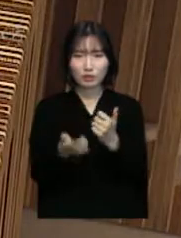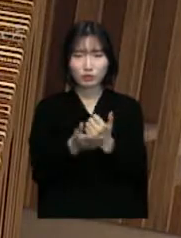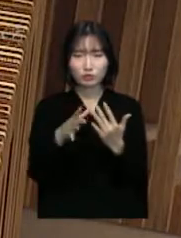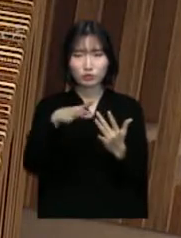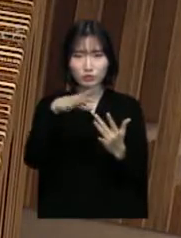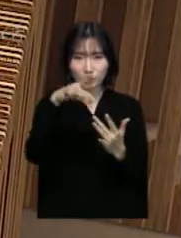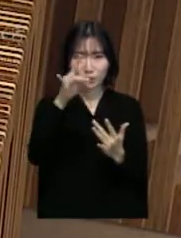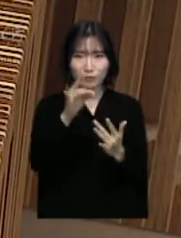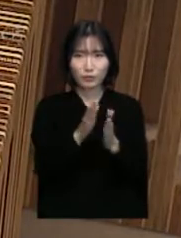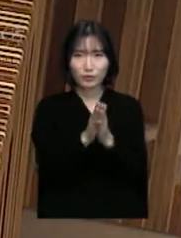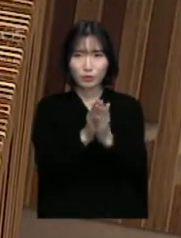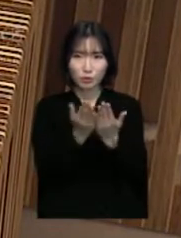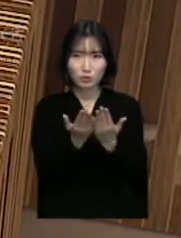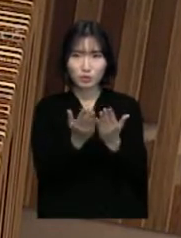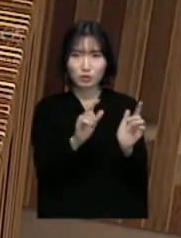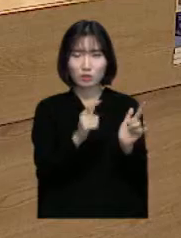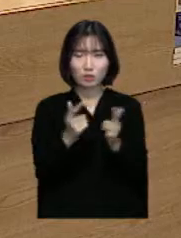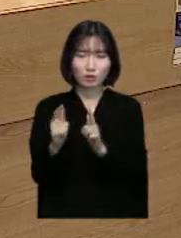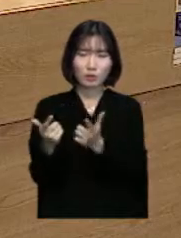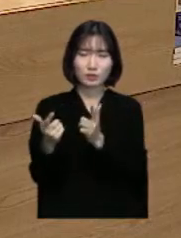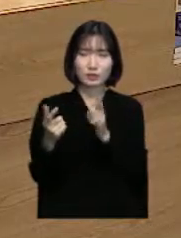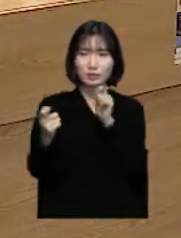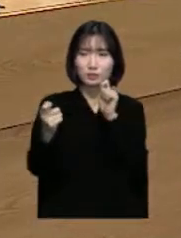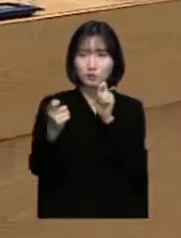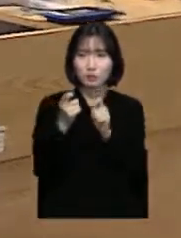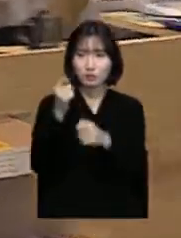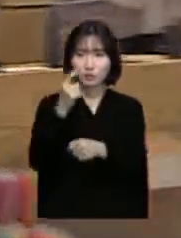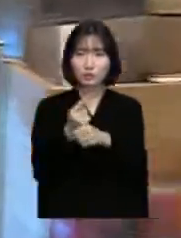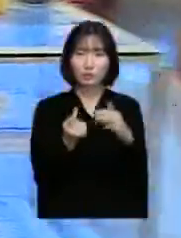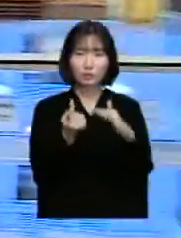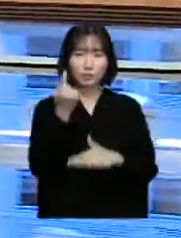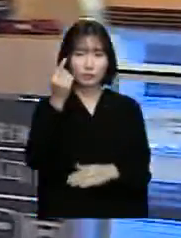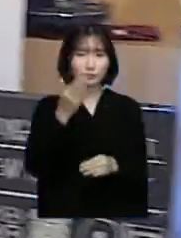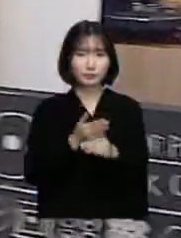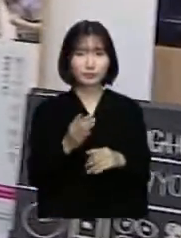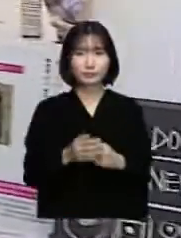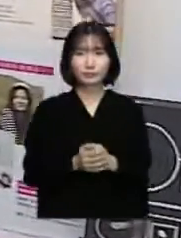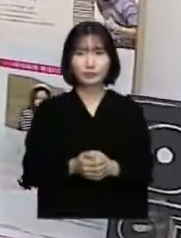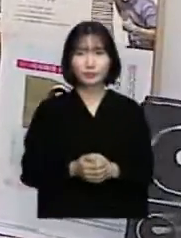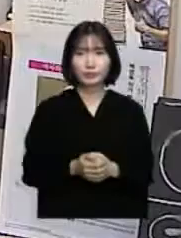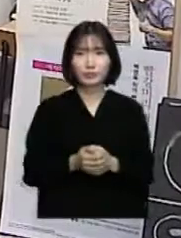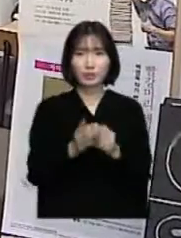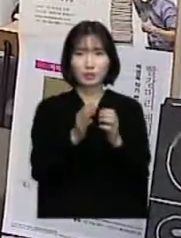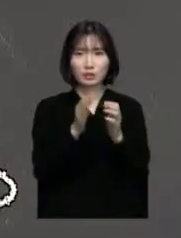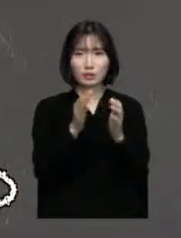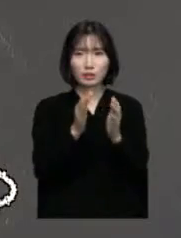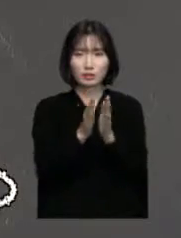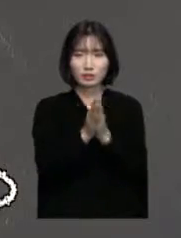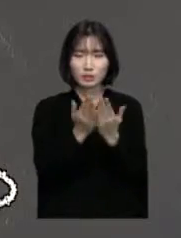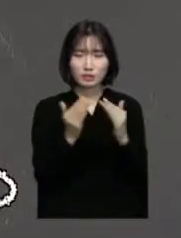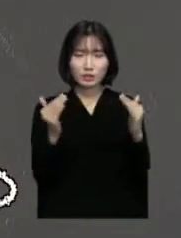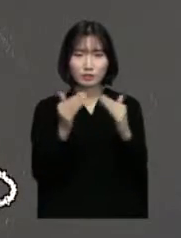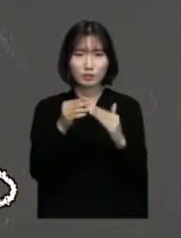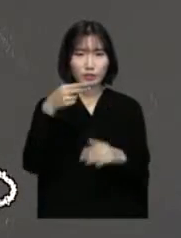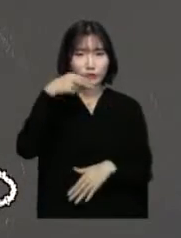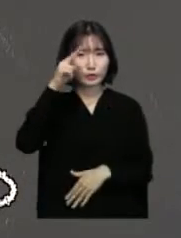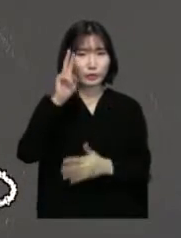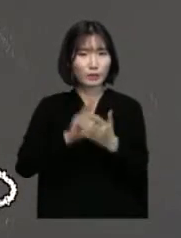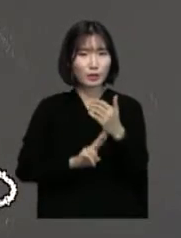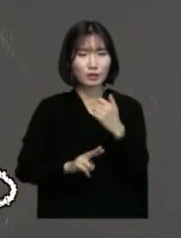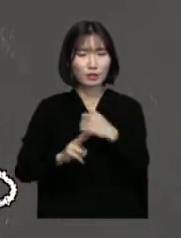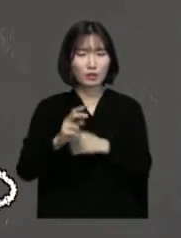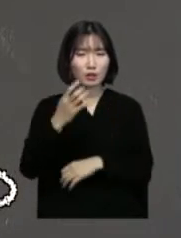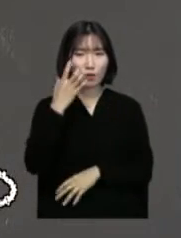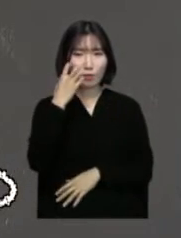책꼬리 제도 등을 통해 독자들의 접근성을 높이고 있습니다 소 잠에서 수립하며 는 게 좀 생소하기도 했고